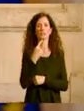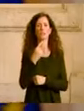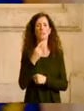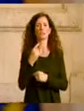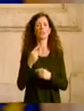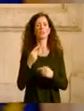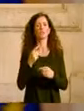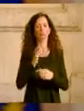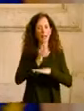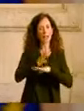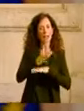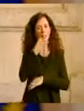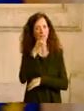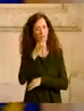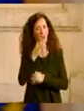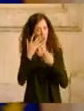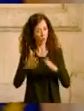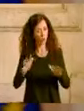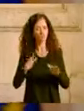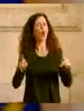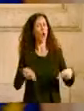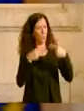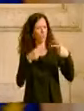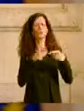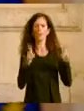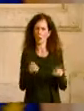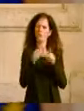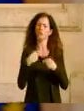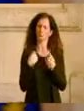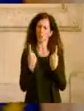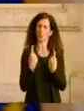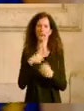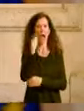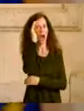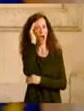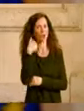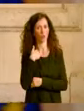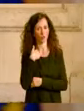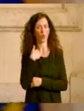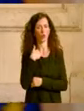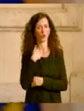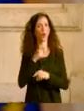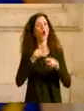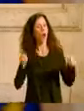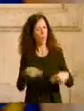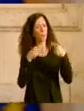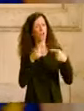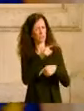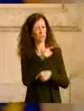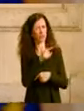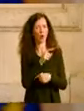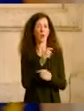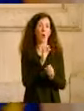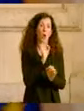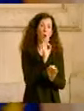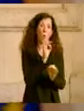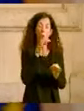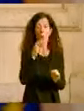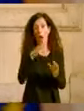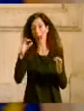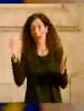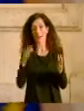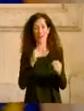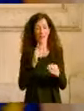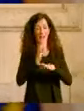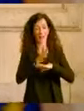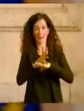opposizioni. E le assicuro che delle volte anche dalle opposizioni, da qualche intervento, non sempre, lo dico molto francamente, ma da